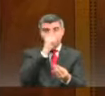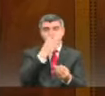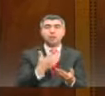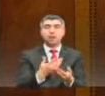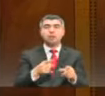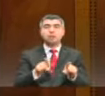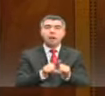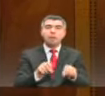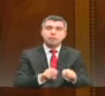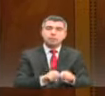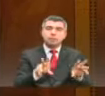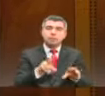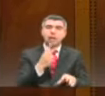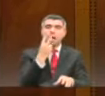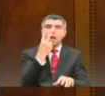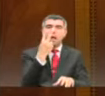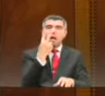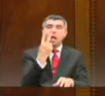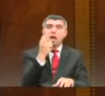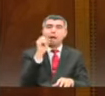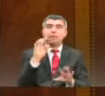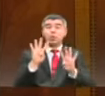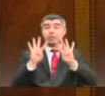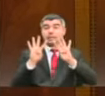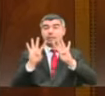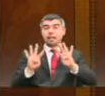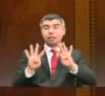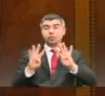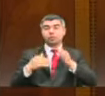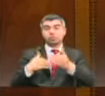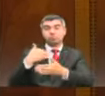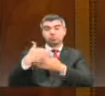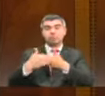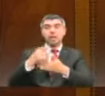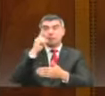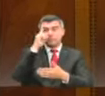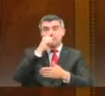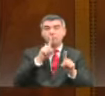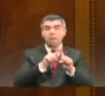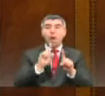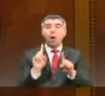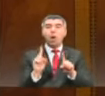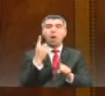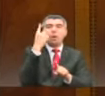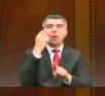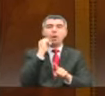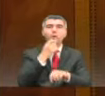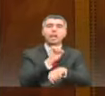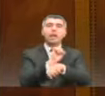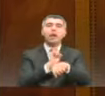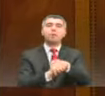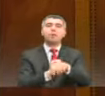سيبدأ هذا الورش ابتداء من سنة 2018، وكما قلت هذا سيشكل قفزة نوعية في مجال التغطية الصحية